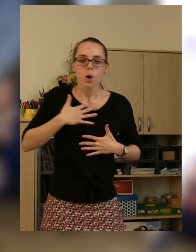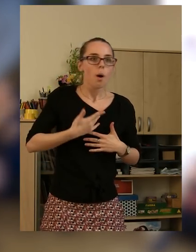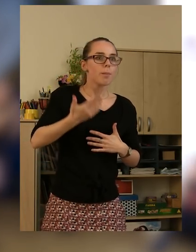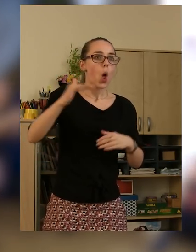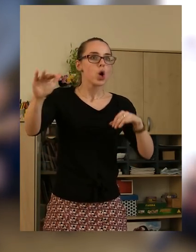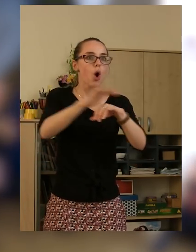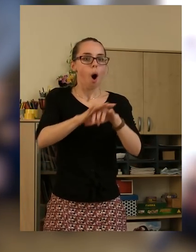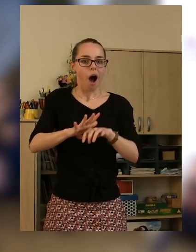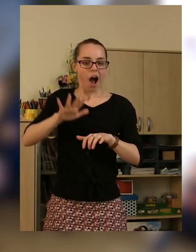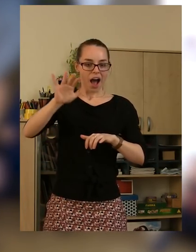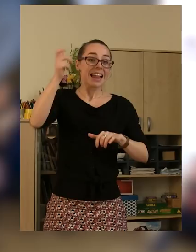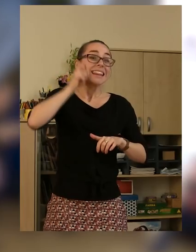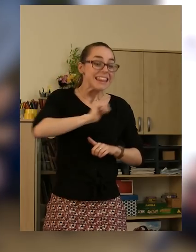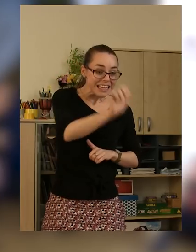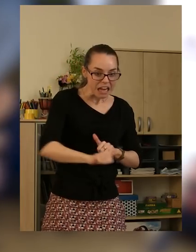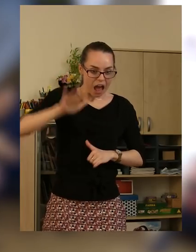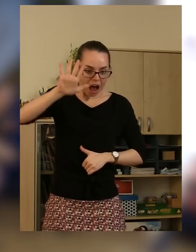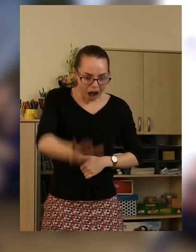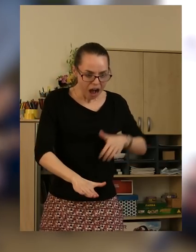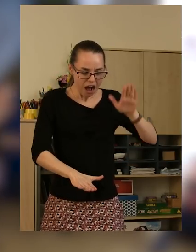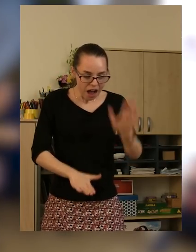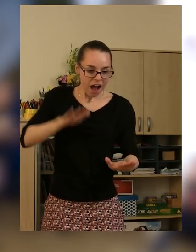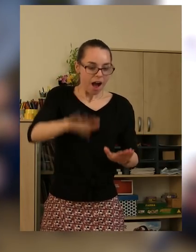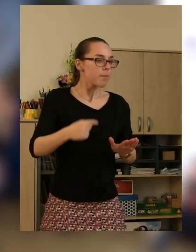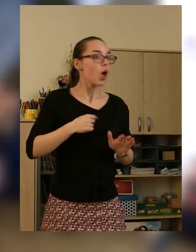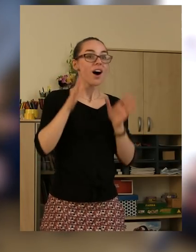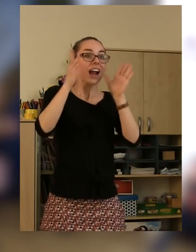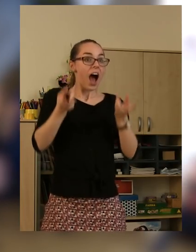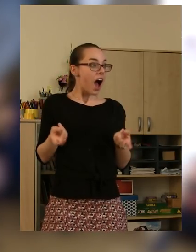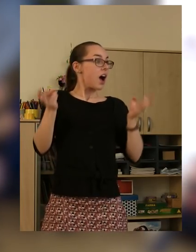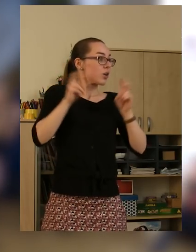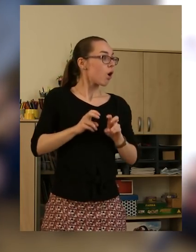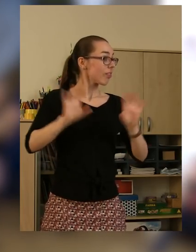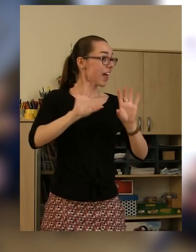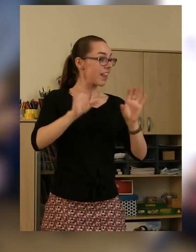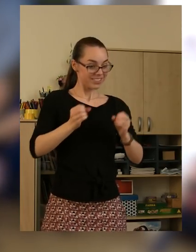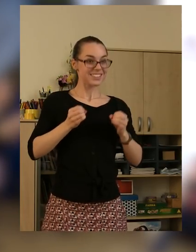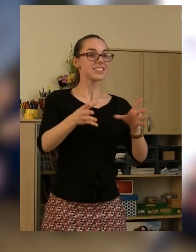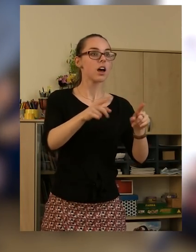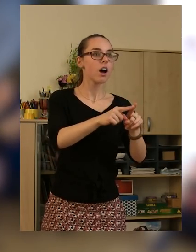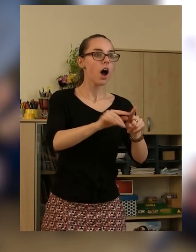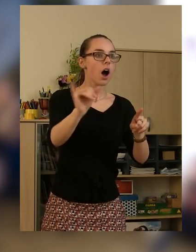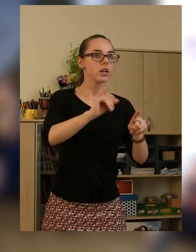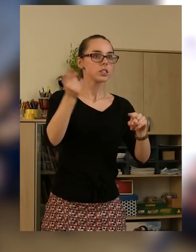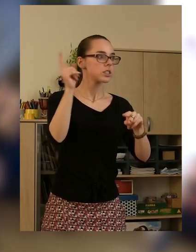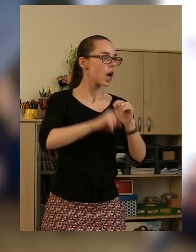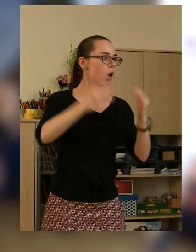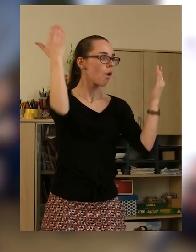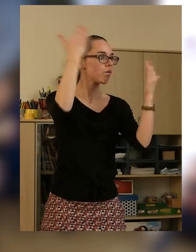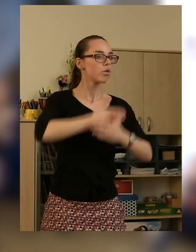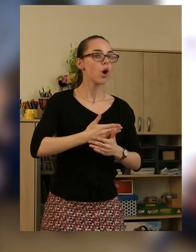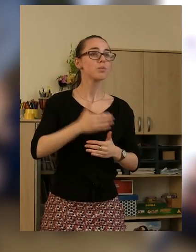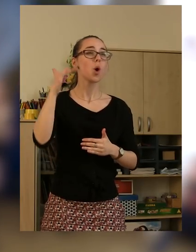nějaký lidský bytosti a když jsem ráno vstal a pustil jsem si zprávy, tak jsem se doslech, že v noci nějaký chlap kamionem jezdil takhle po